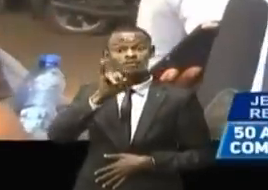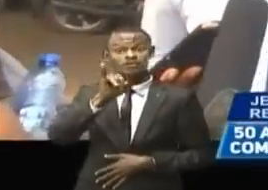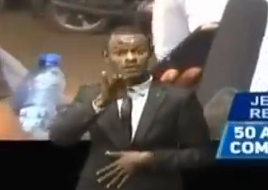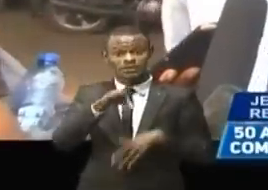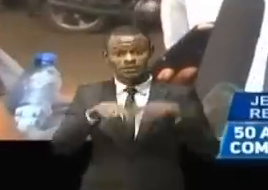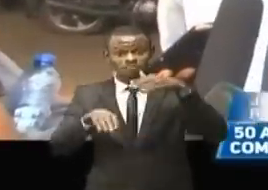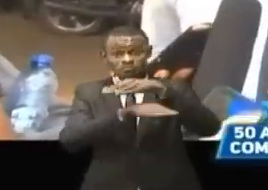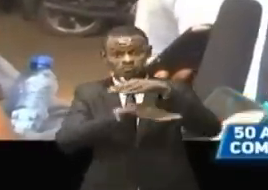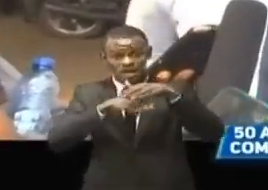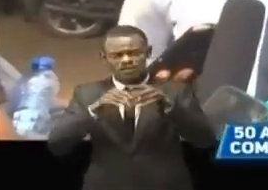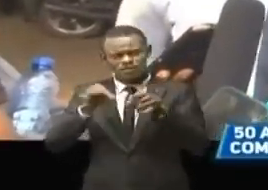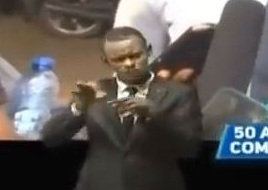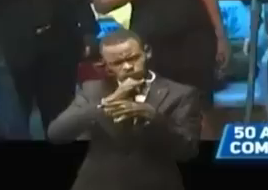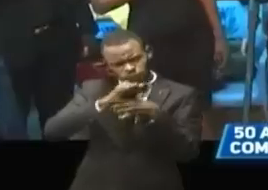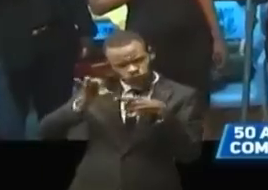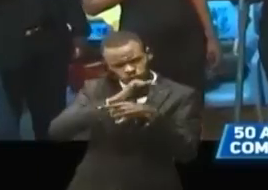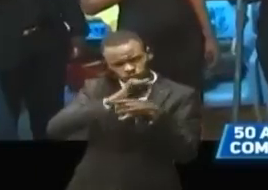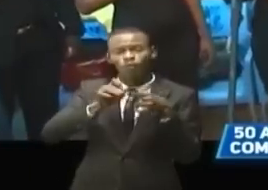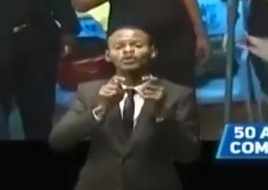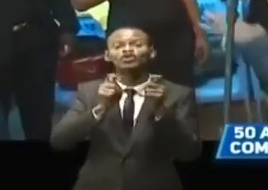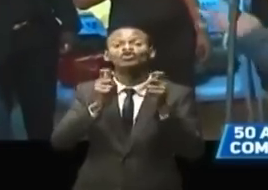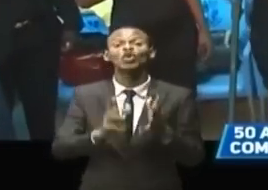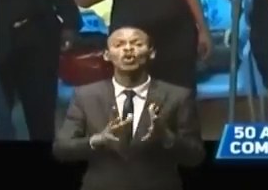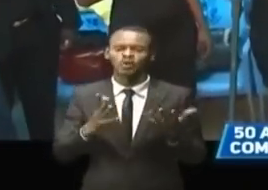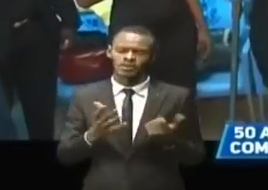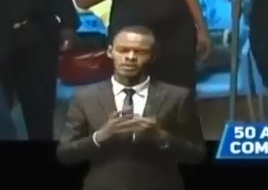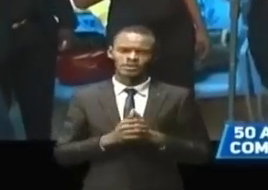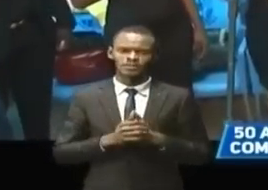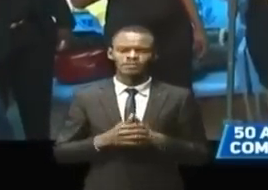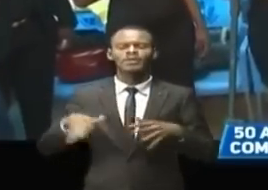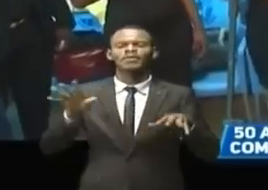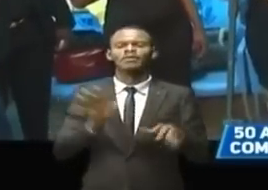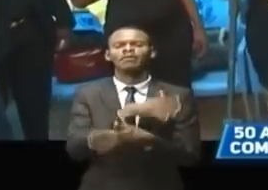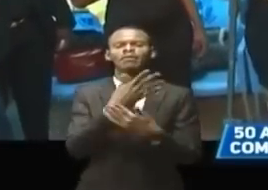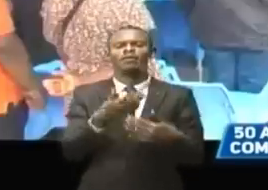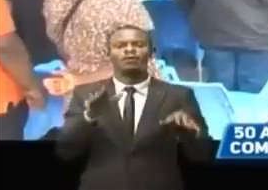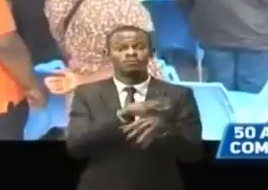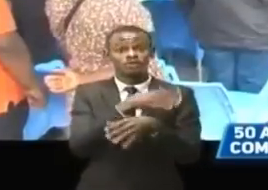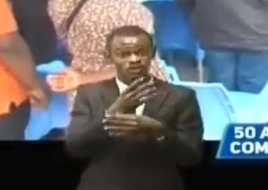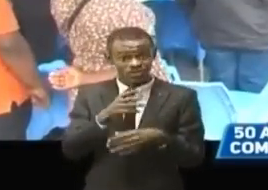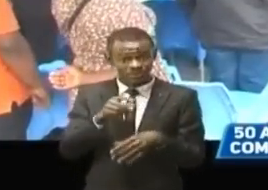des communicologues en com-sciences. Après l'hymne de l'IFASIC,